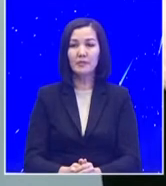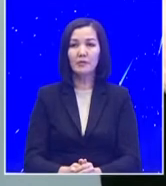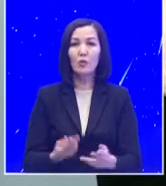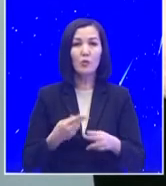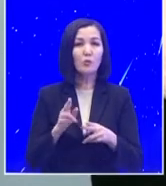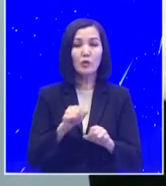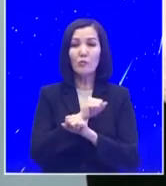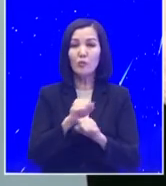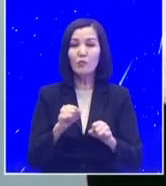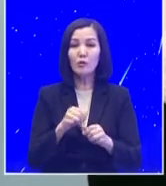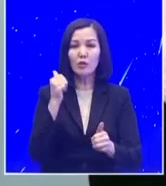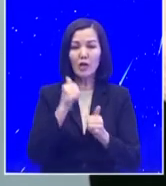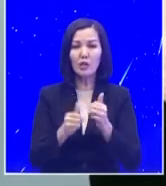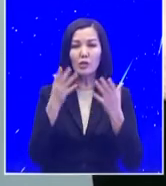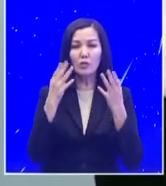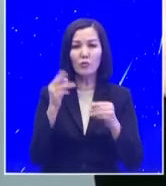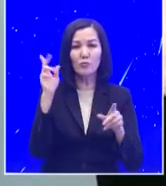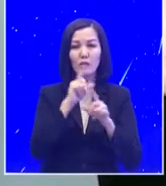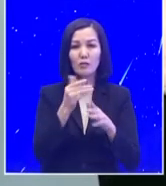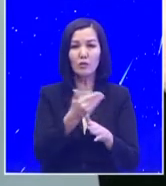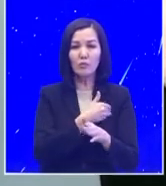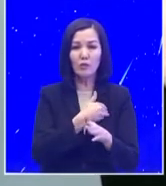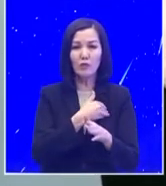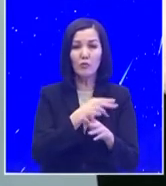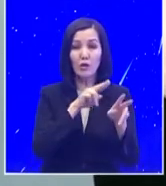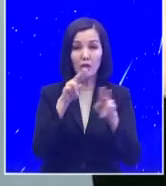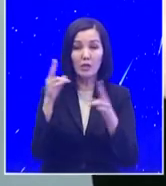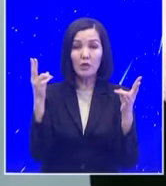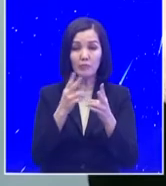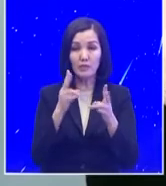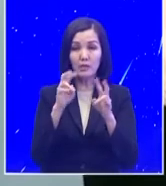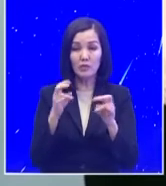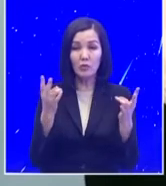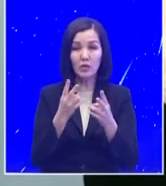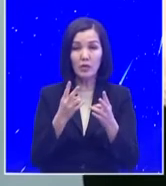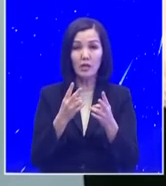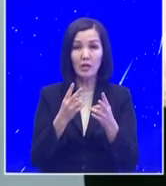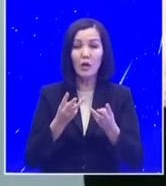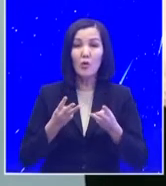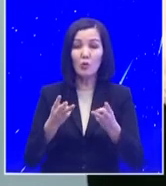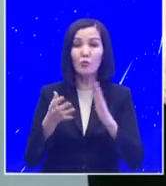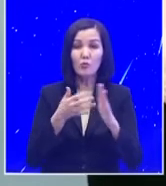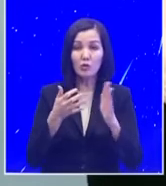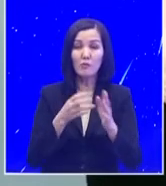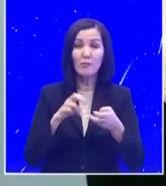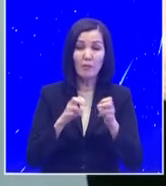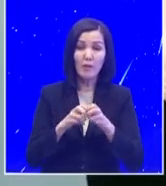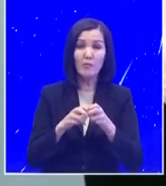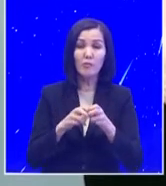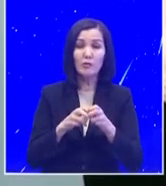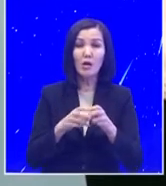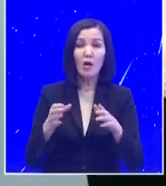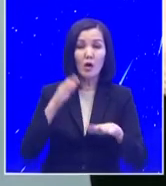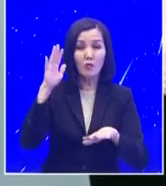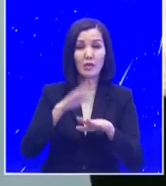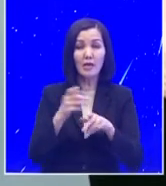Осындай болмас үшін сіздер күн сайын мектеп ішіндегі температуралық режимін қадағалап отыруларыңыз керек. Отын қоры жетпей, қандай да мәселе болса, аудан